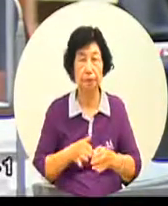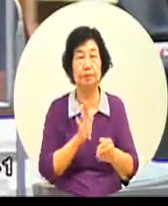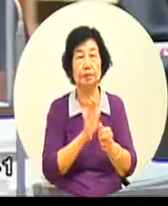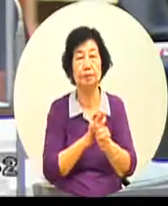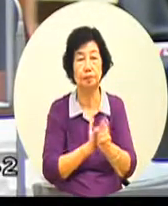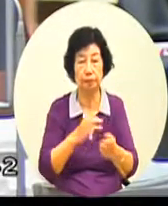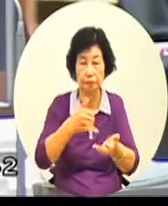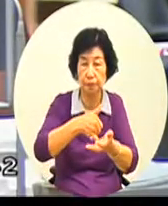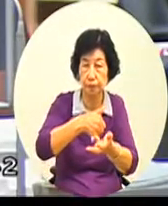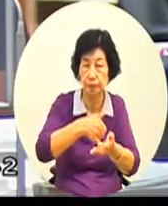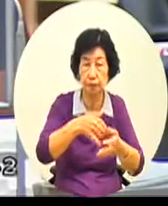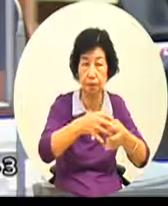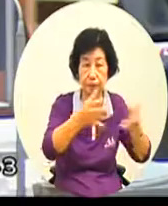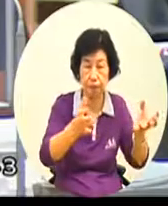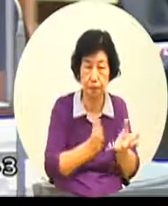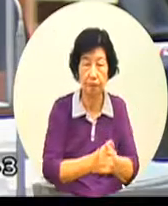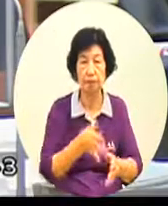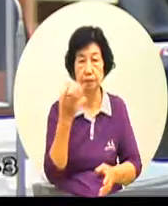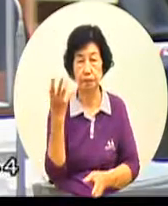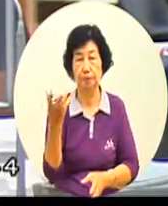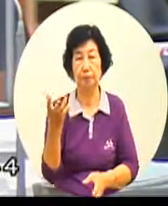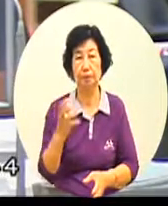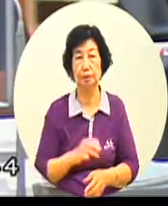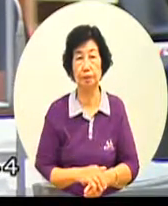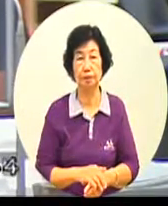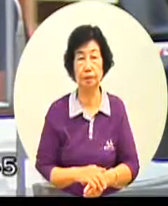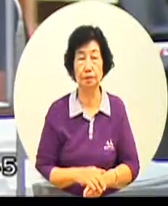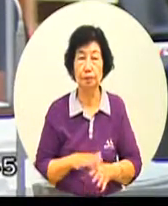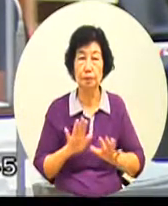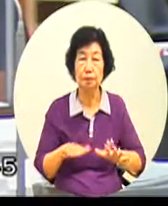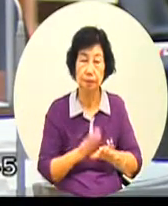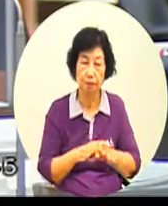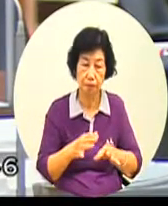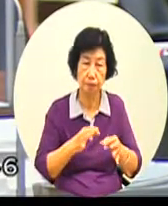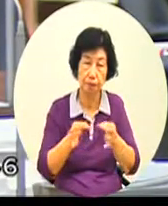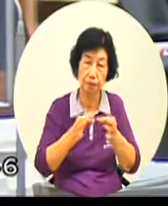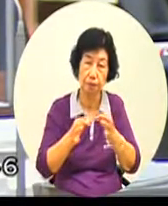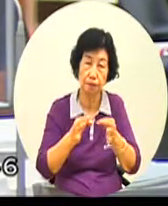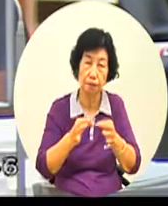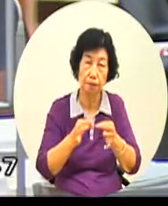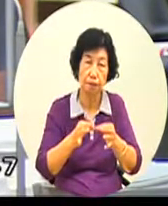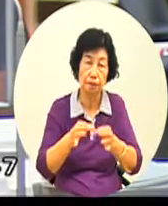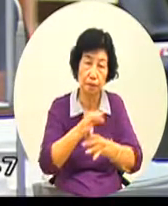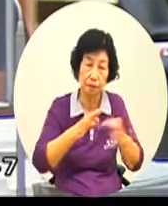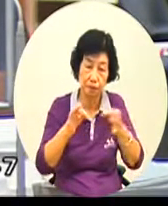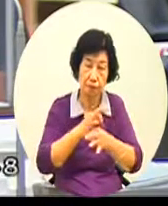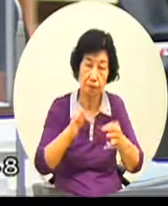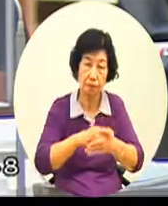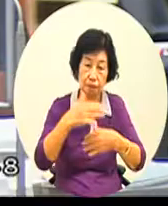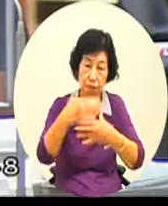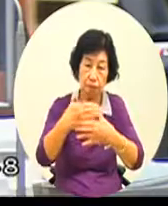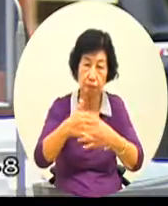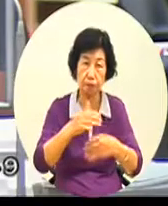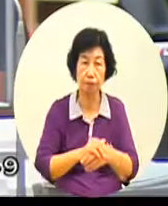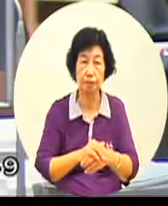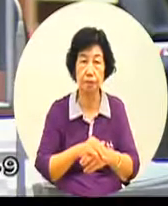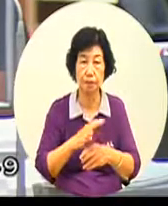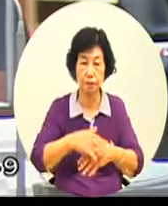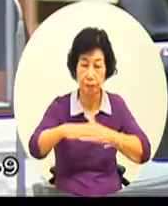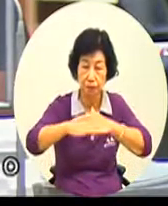多哈。但是如何在有限的资源上面妥善来利用来顾及我们公平正